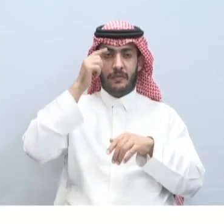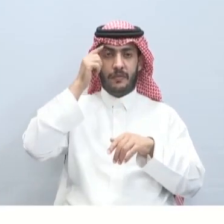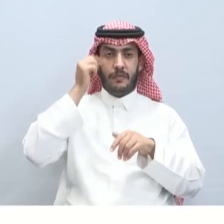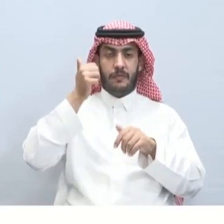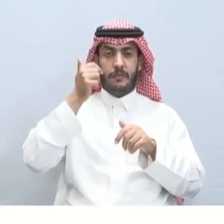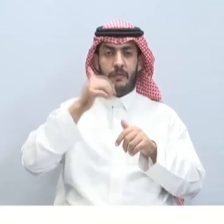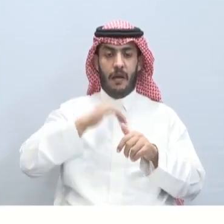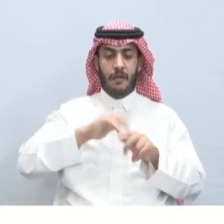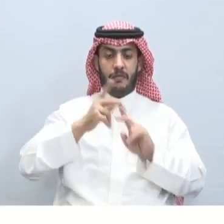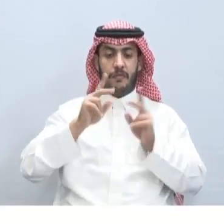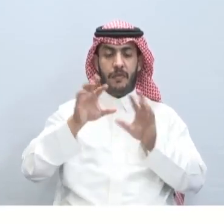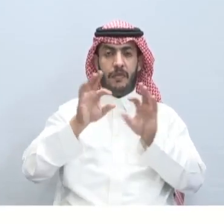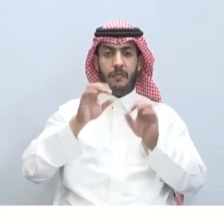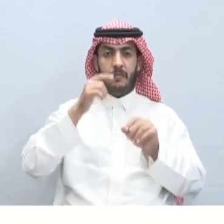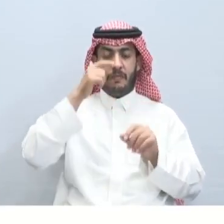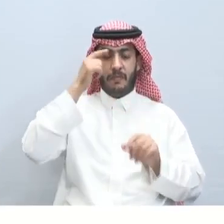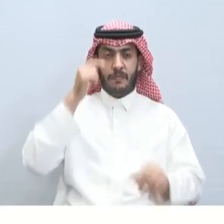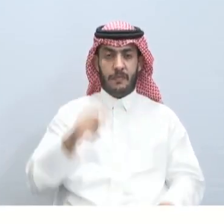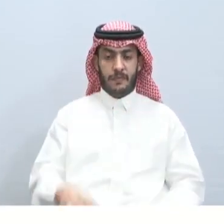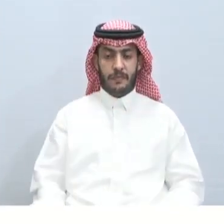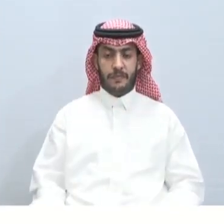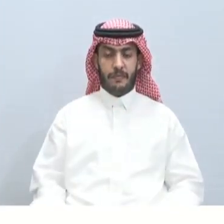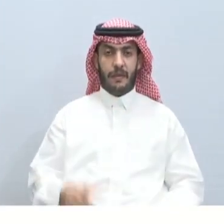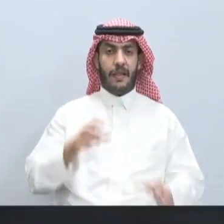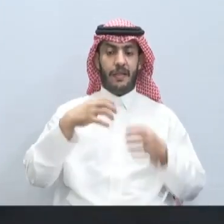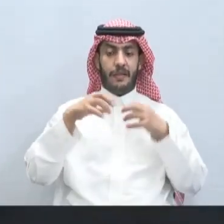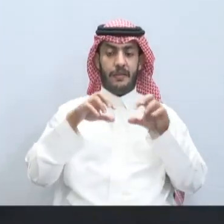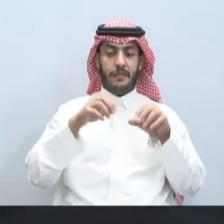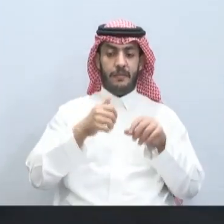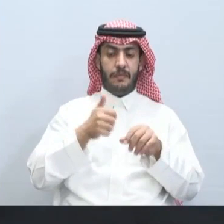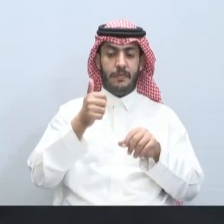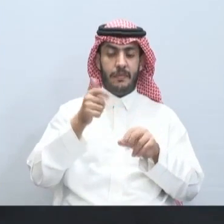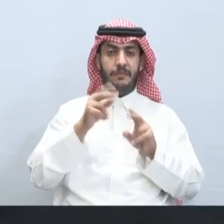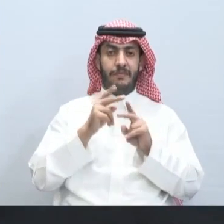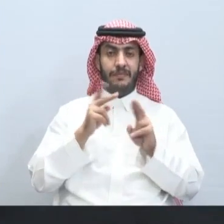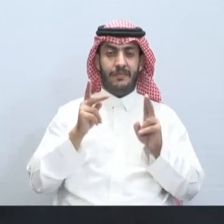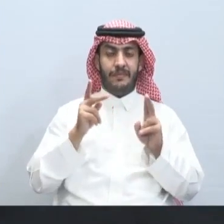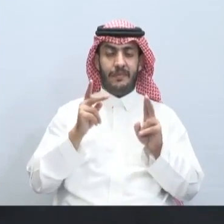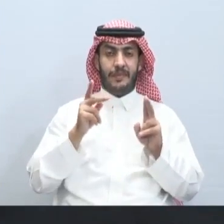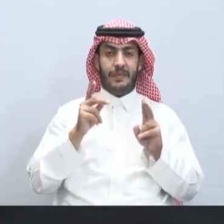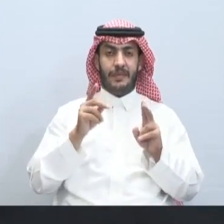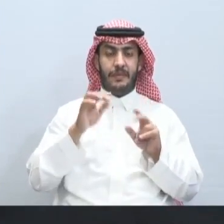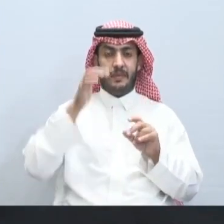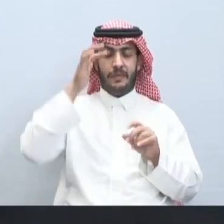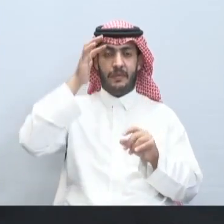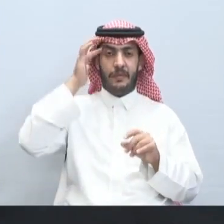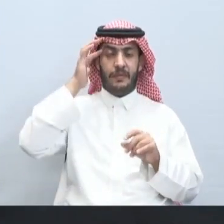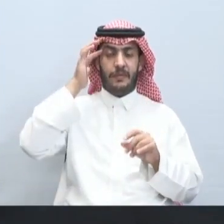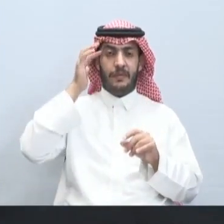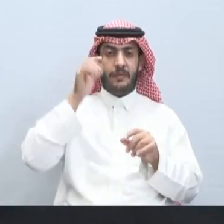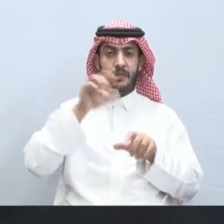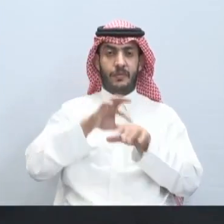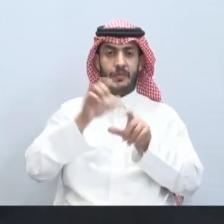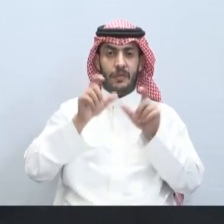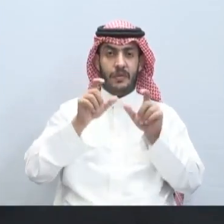على التوقعات والاختيارات قد يكون تقسيم السوق بناء على عده اعتبارات سواء الاشخاص